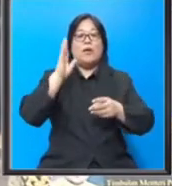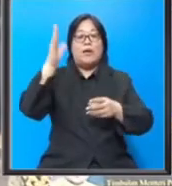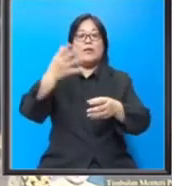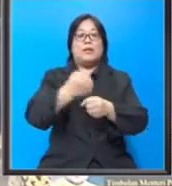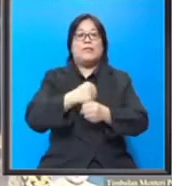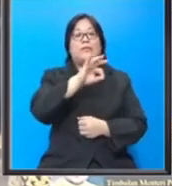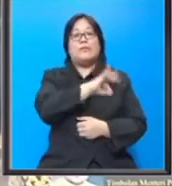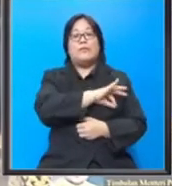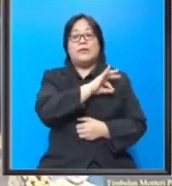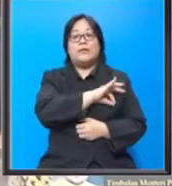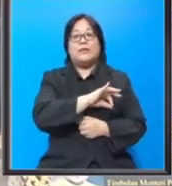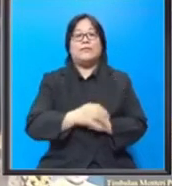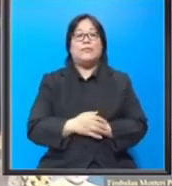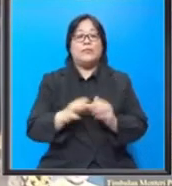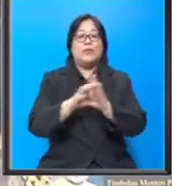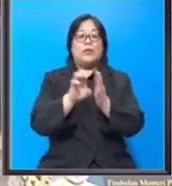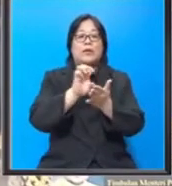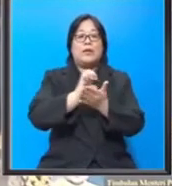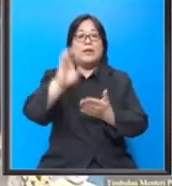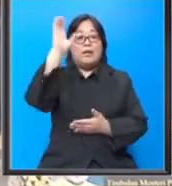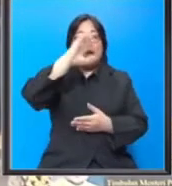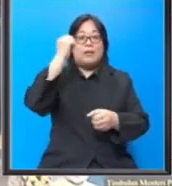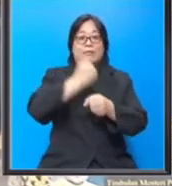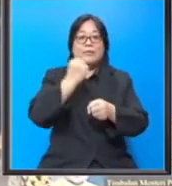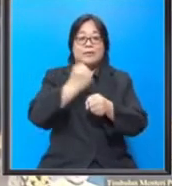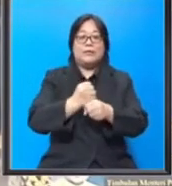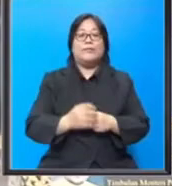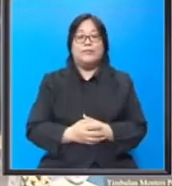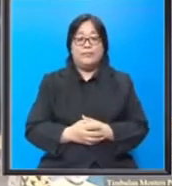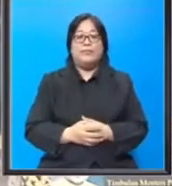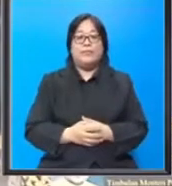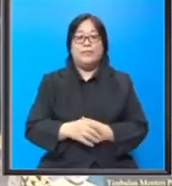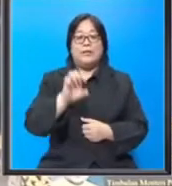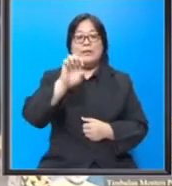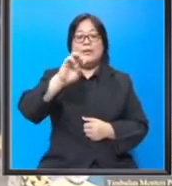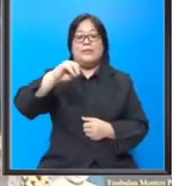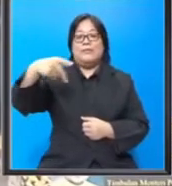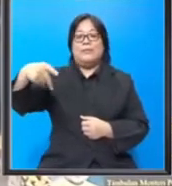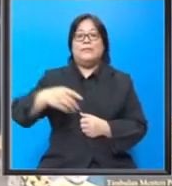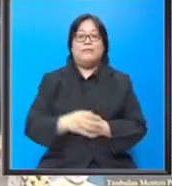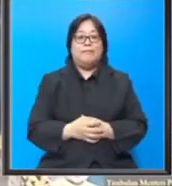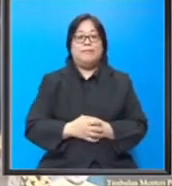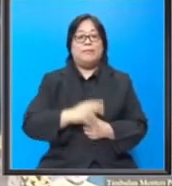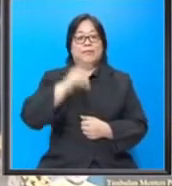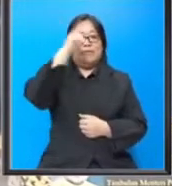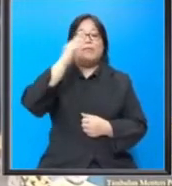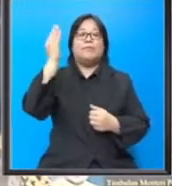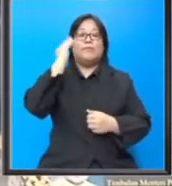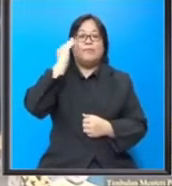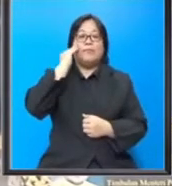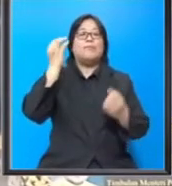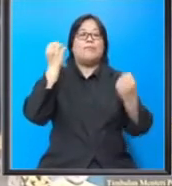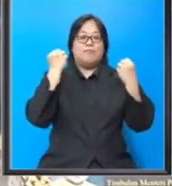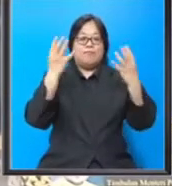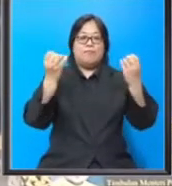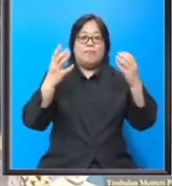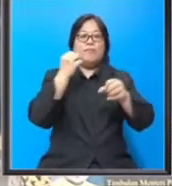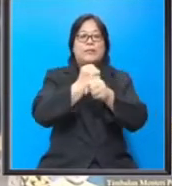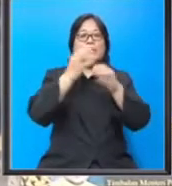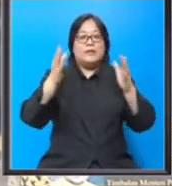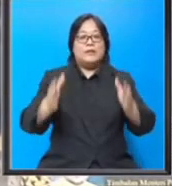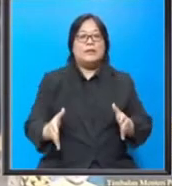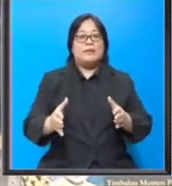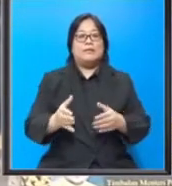akan mendapatkan faedah seperti Ellen mencari pekerjaan ataupun immpb kerjaan juga sedar masih ramai lagi